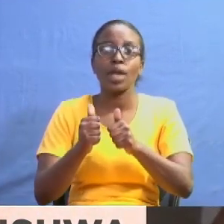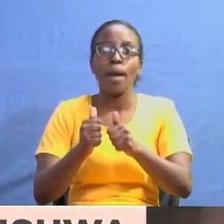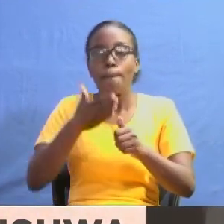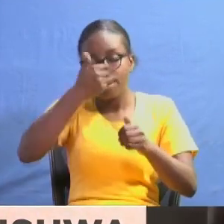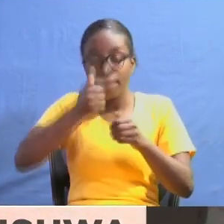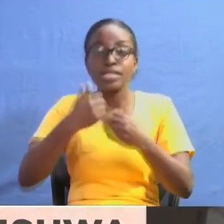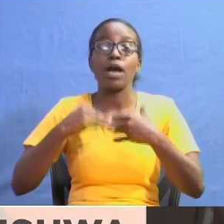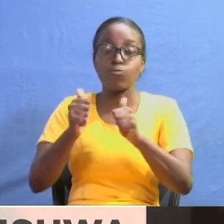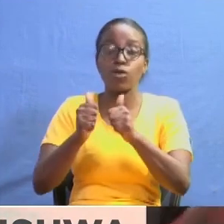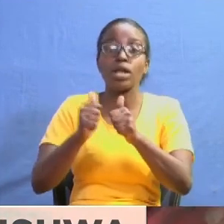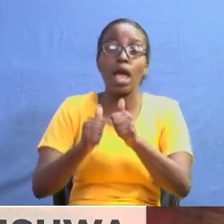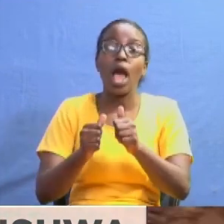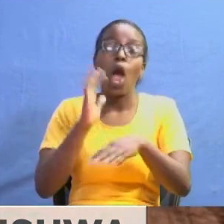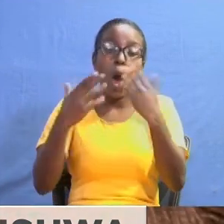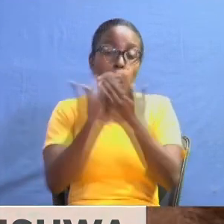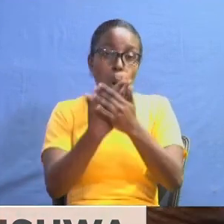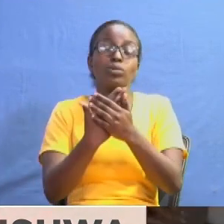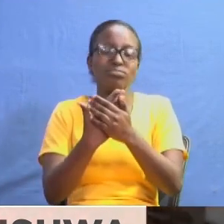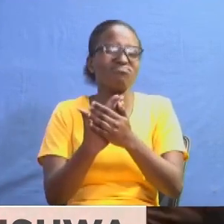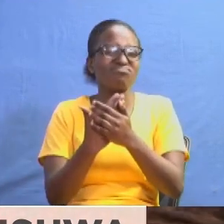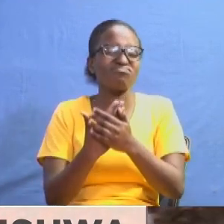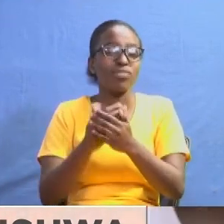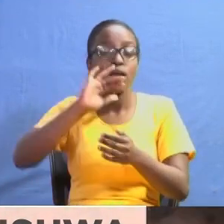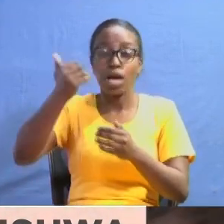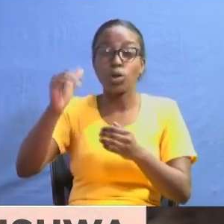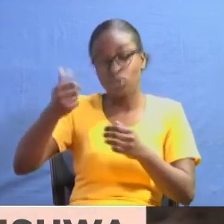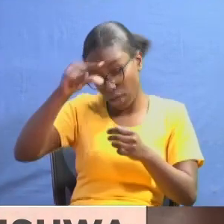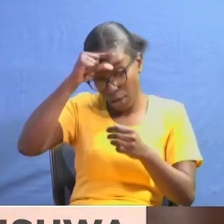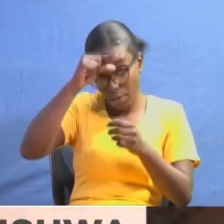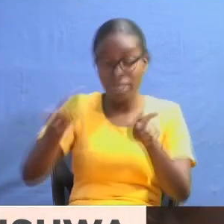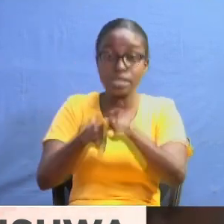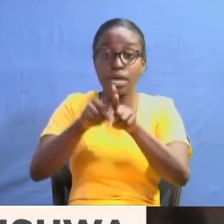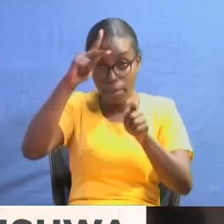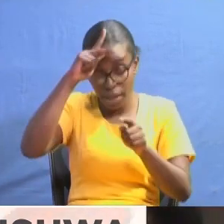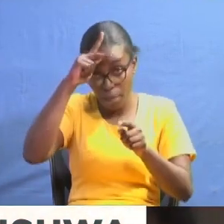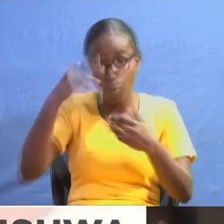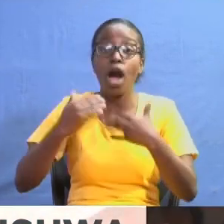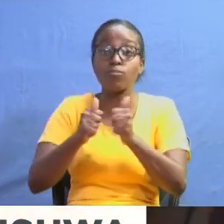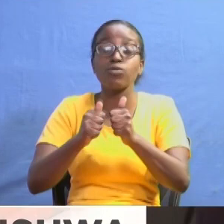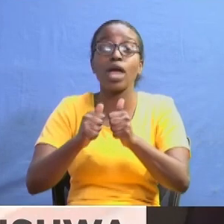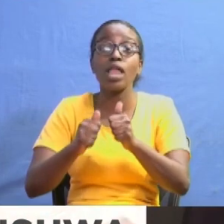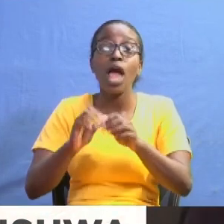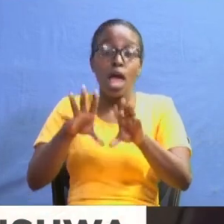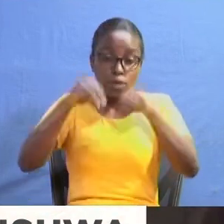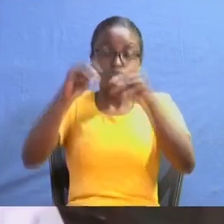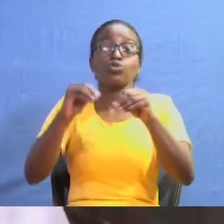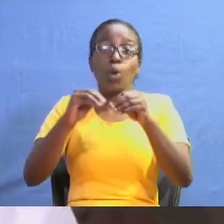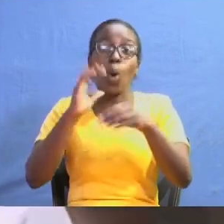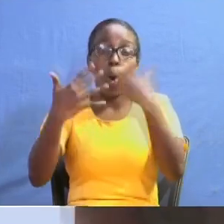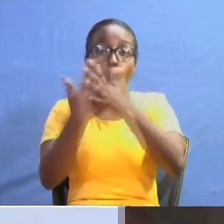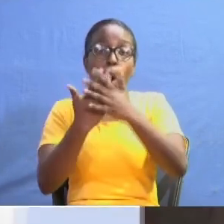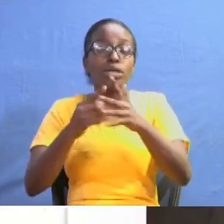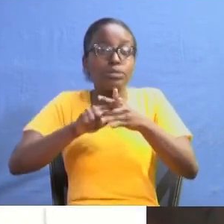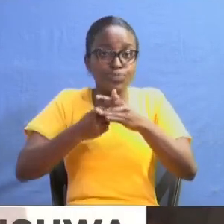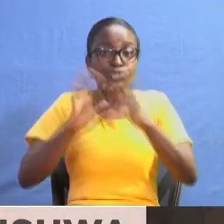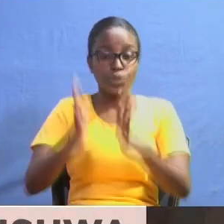wafanyikazi yetu wachuuzi, kuna wale county government ambayo ni ya Kiambu hapa, wana collect revenue kutoka kwa watu wa garage, wana collect revenue kutoka kwa hizi